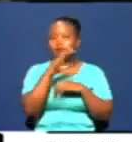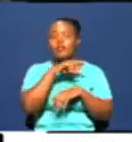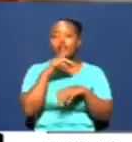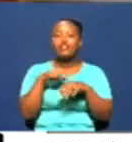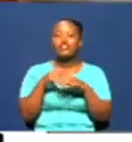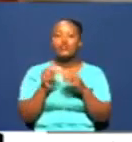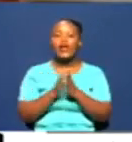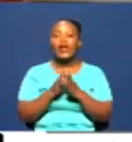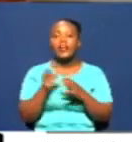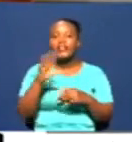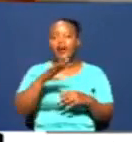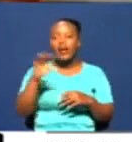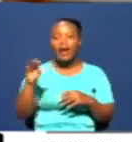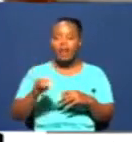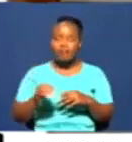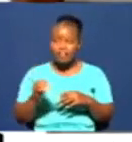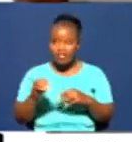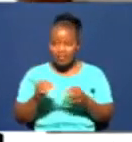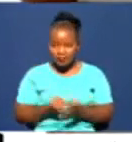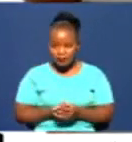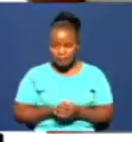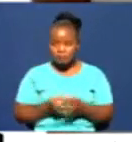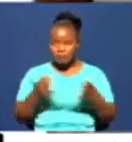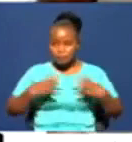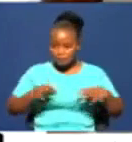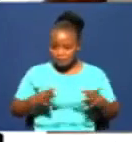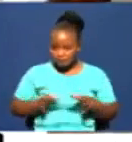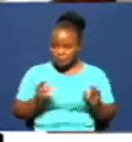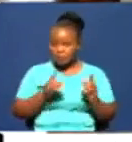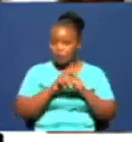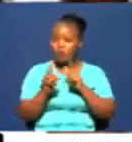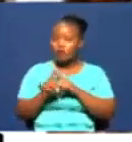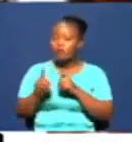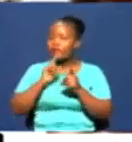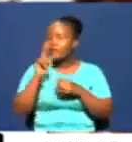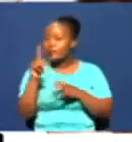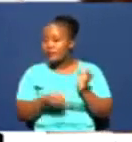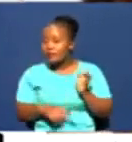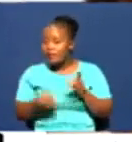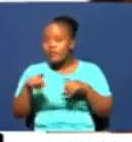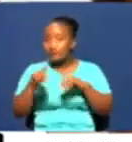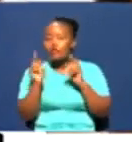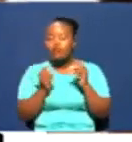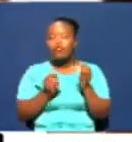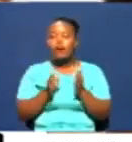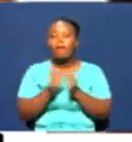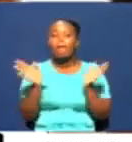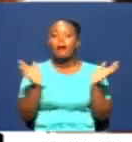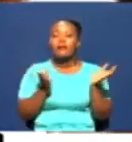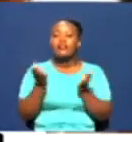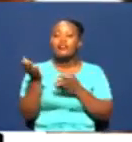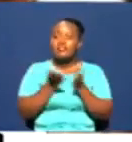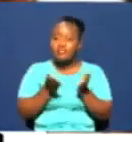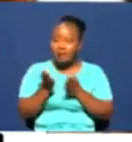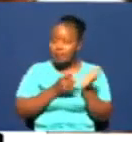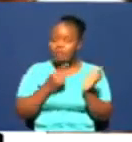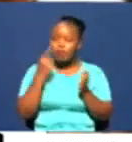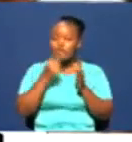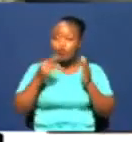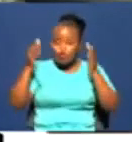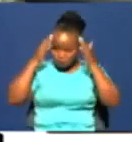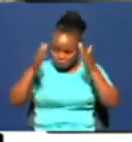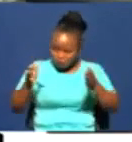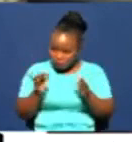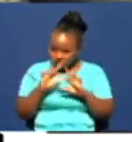jumla. Wandani wake wamemtaja kuwa mtumishi wa umma aliyejitolea na mwanafamilia aliyezingatia uadilifu